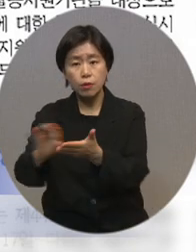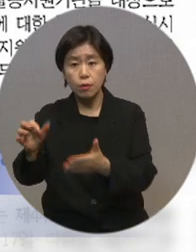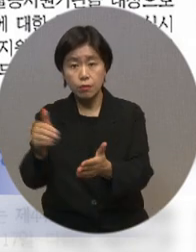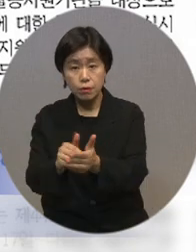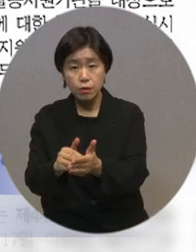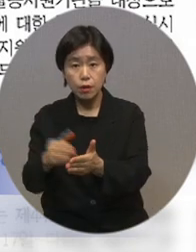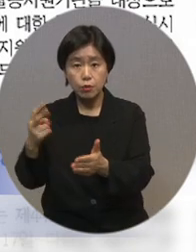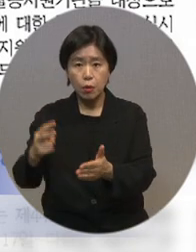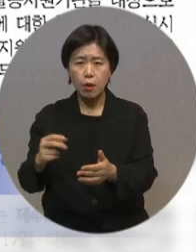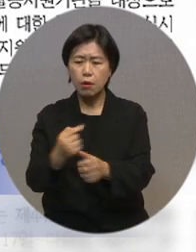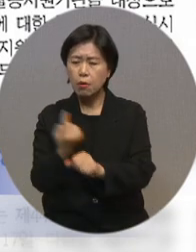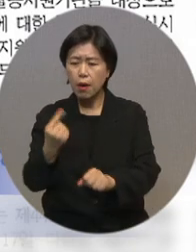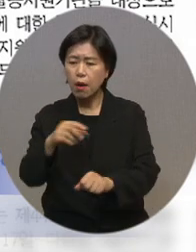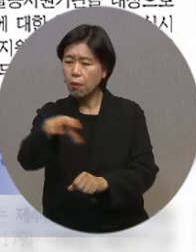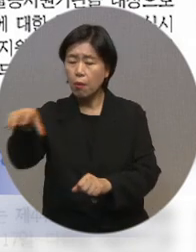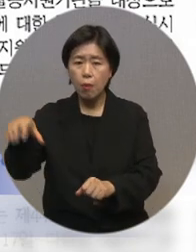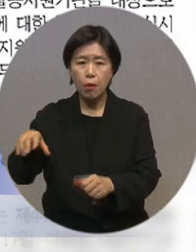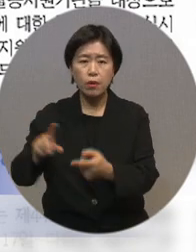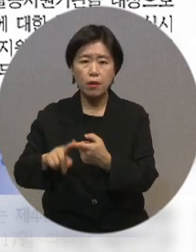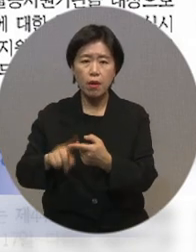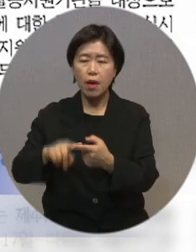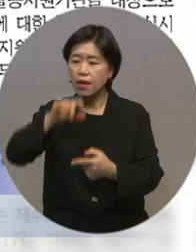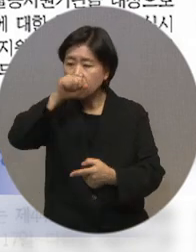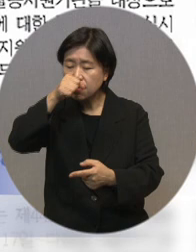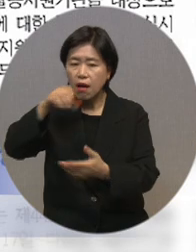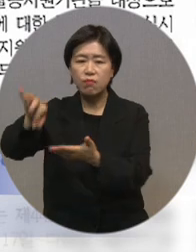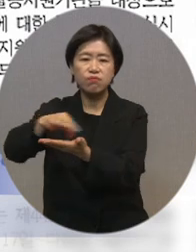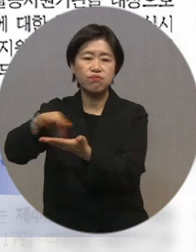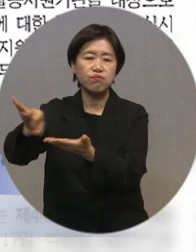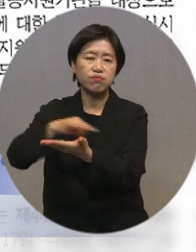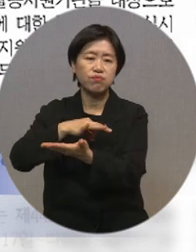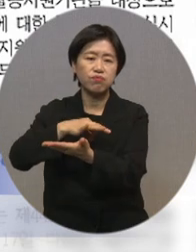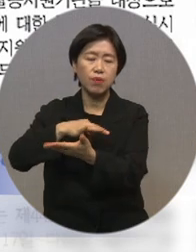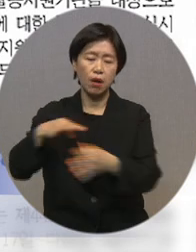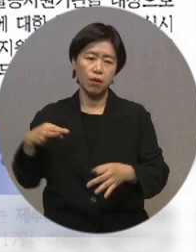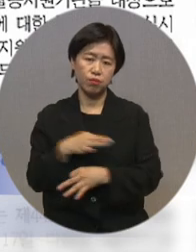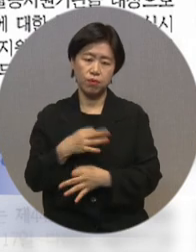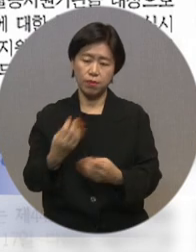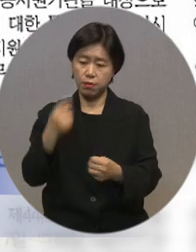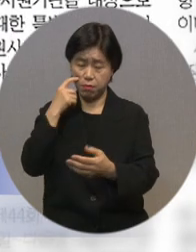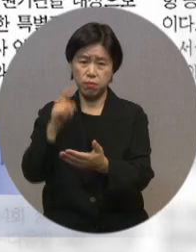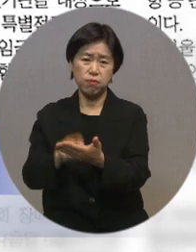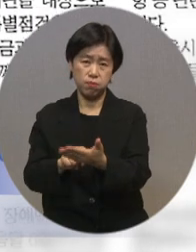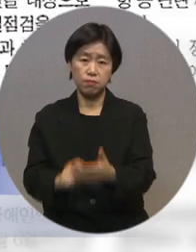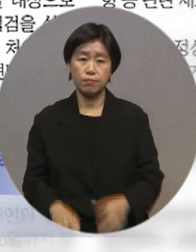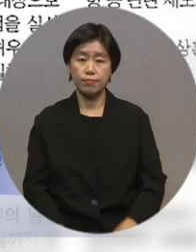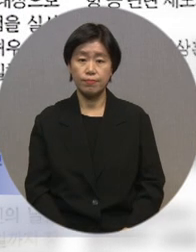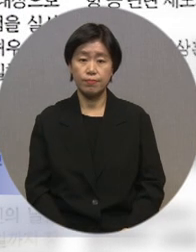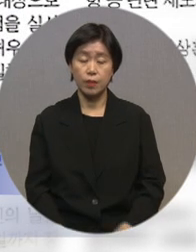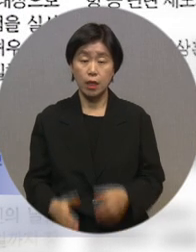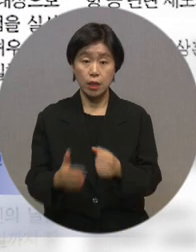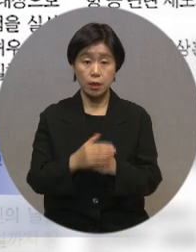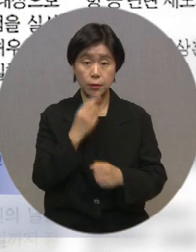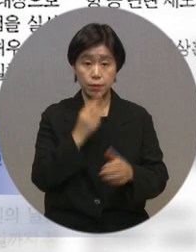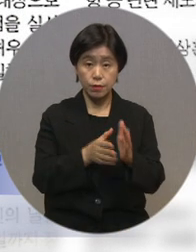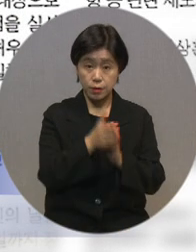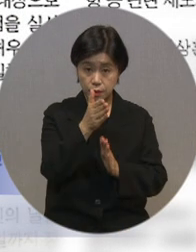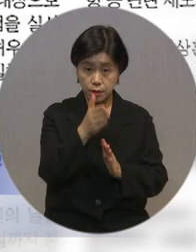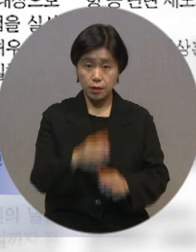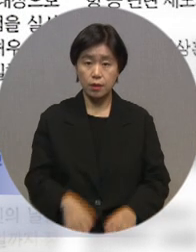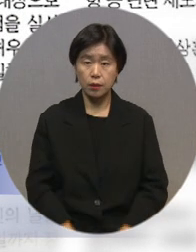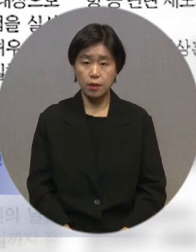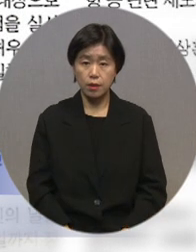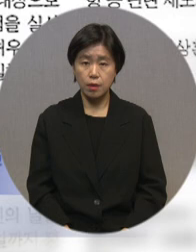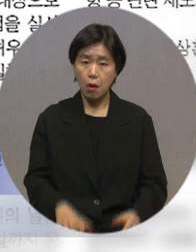기관으로 수익금을 부당 전출하는 등의 부적절 회계 처리 사례가 적발됐는데 이에 서울시가